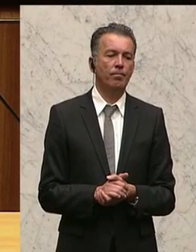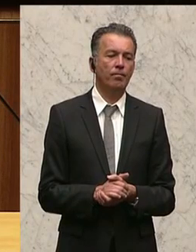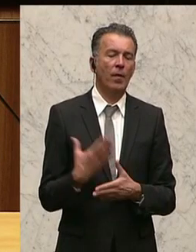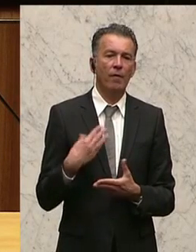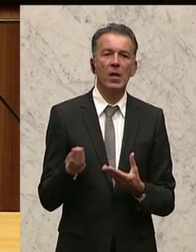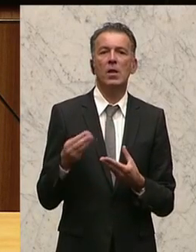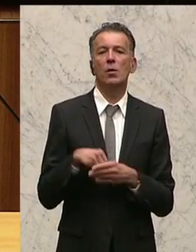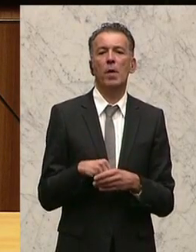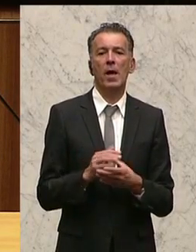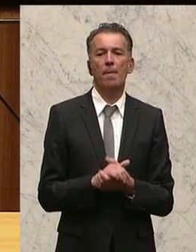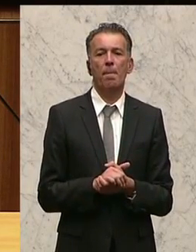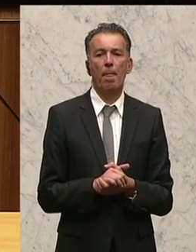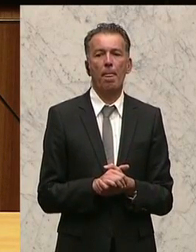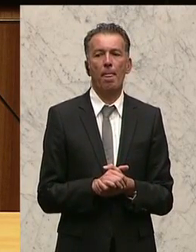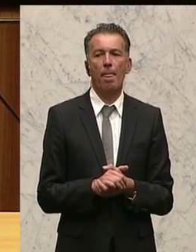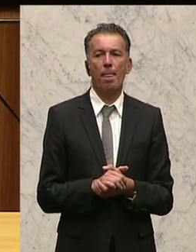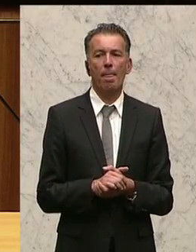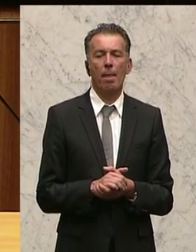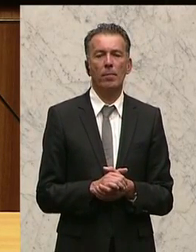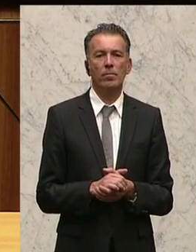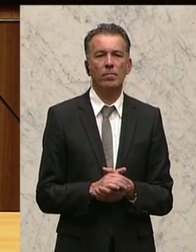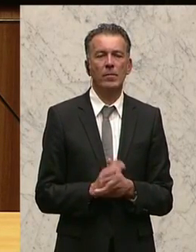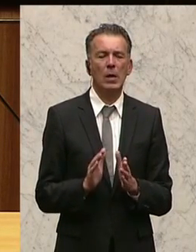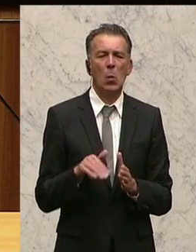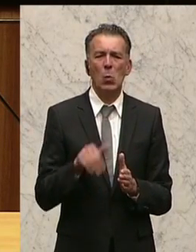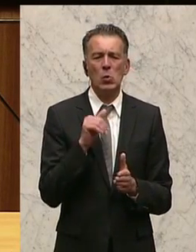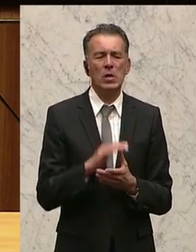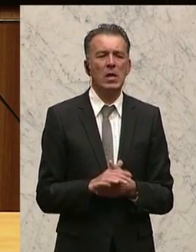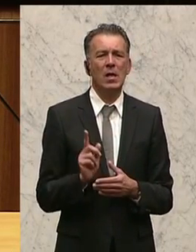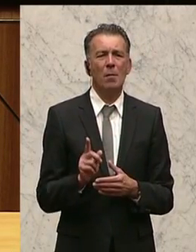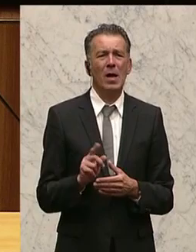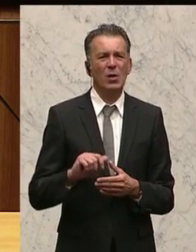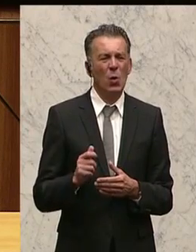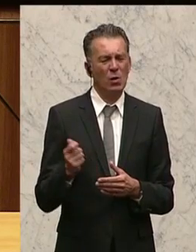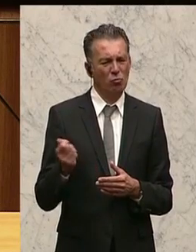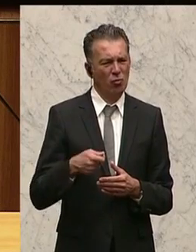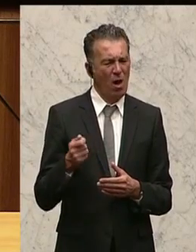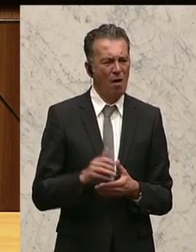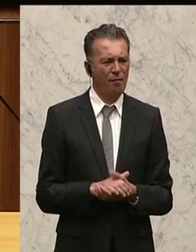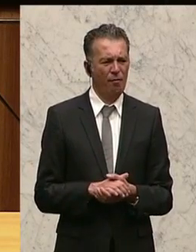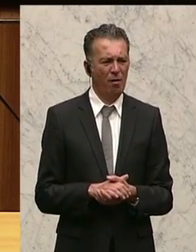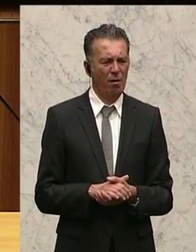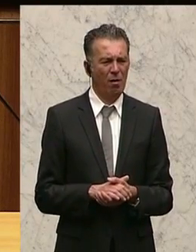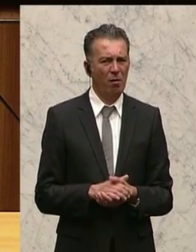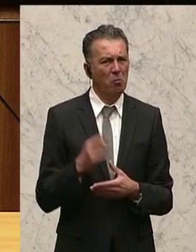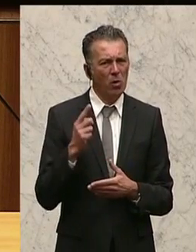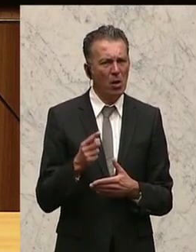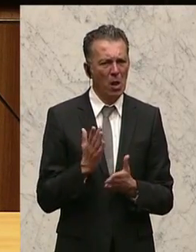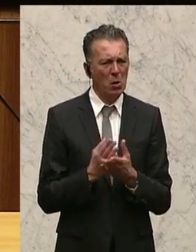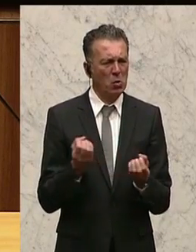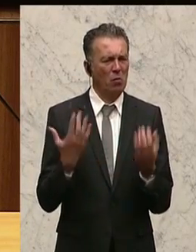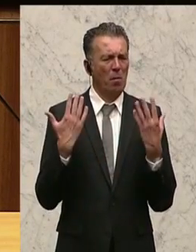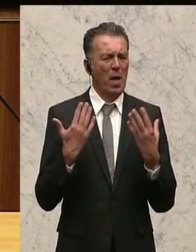in die Regierungsvorlage wieder hineingekommen, dass davon abgesehen werden kann, aber trotzdem ist es eine Strafe, die wir, glaube ich, hinter uns gelassen haben